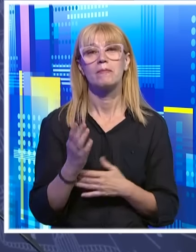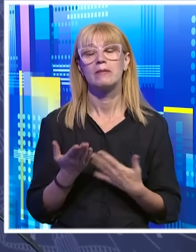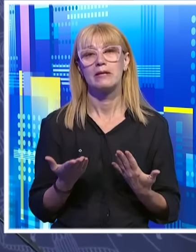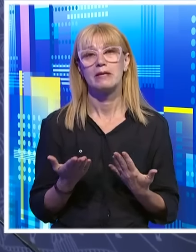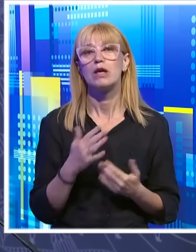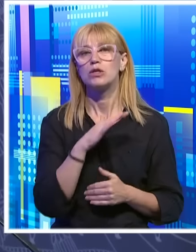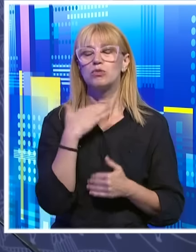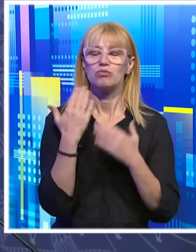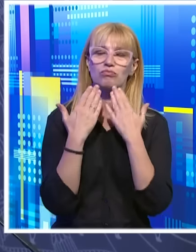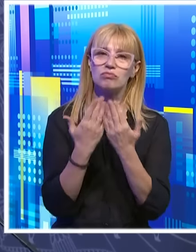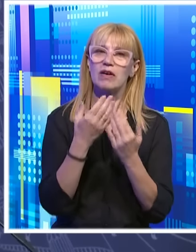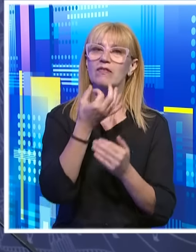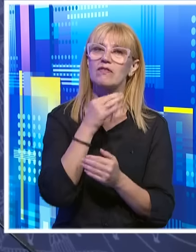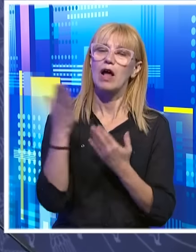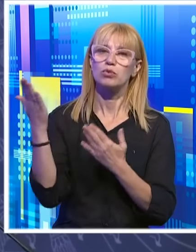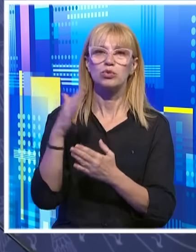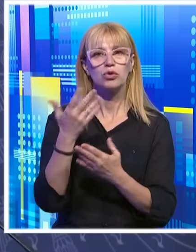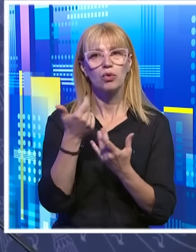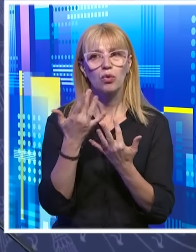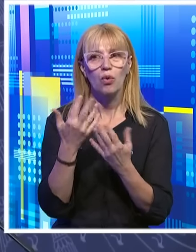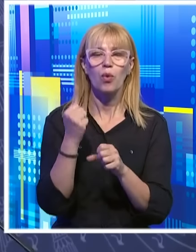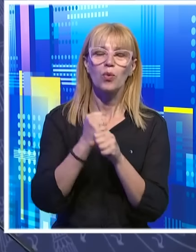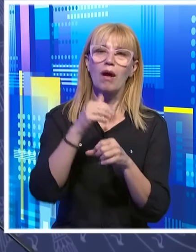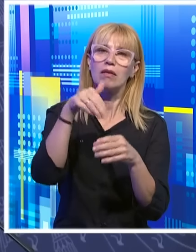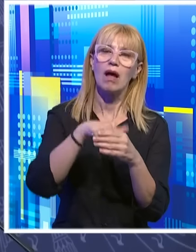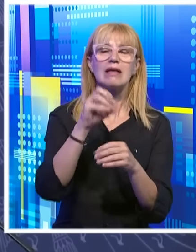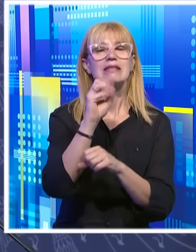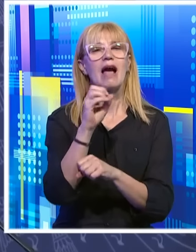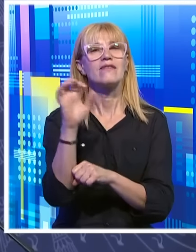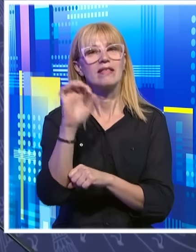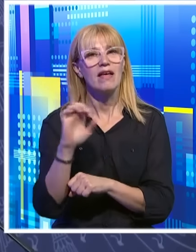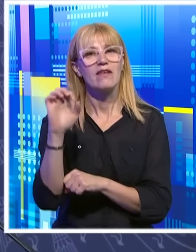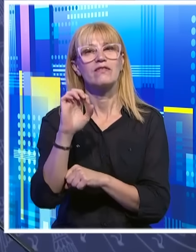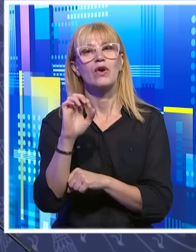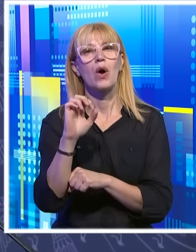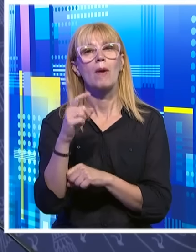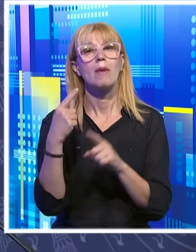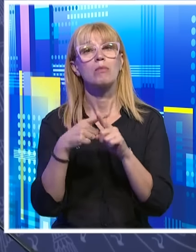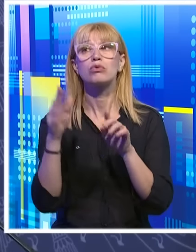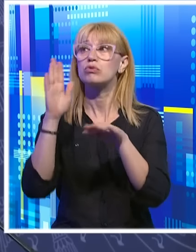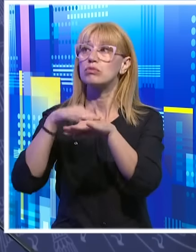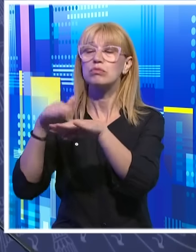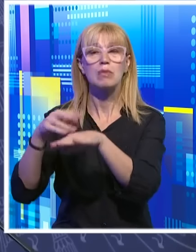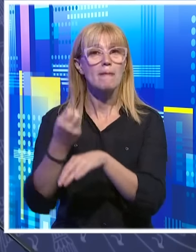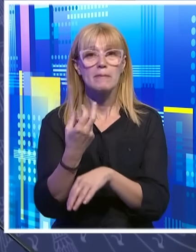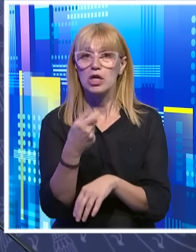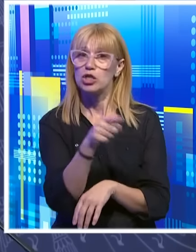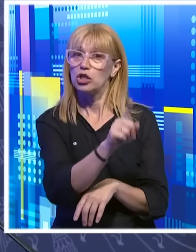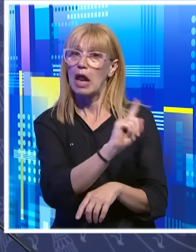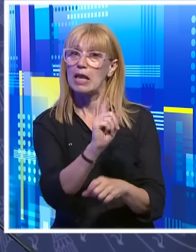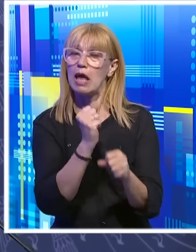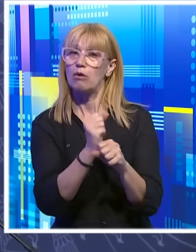Veoma sam zahvalan Francuskoj na onome što je činila oko Saveta Evrope i oko ukazivanja na to da Priština nije ispunila svoje